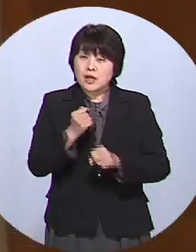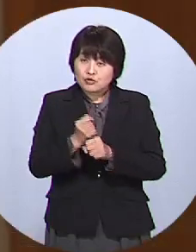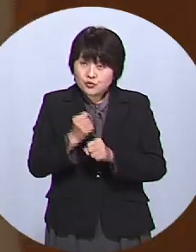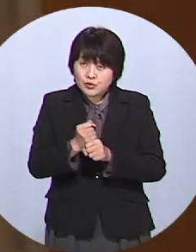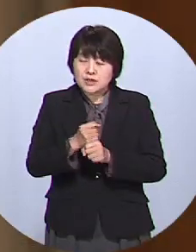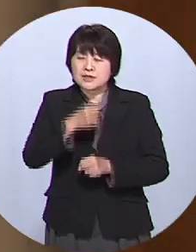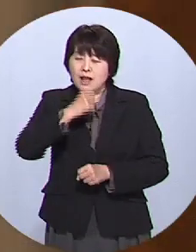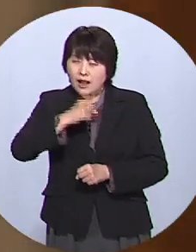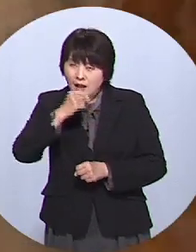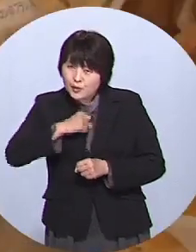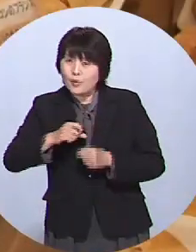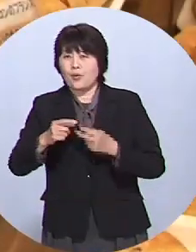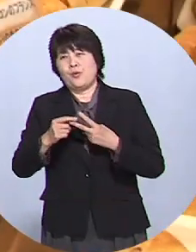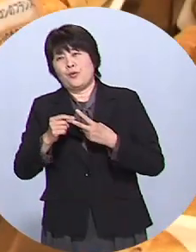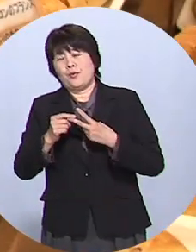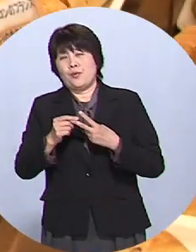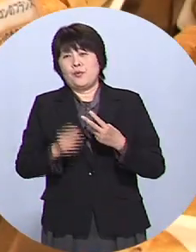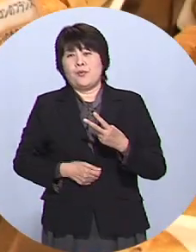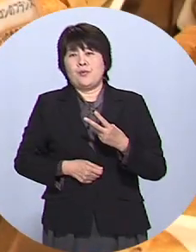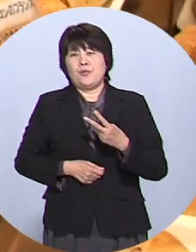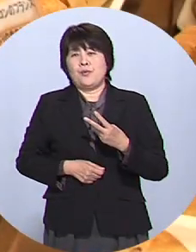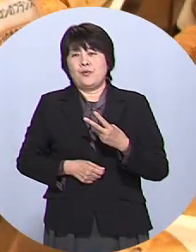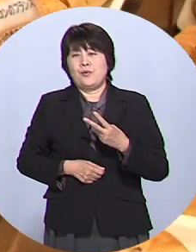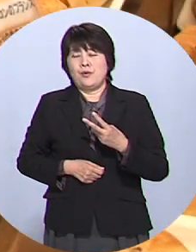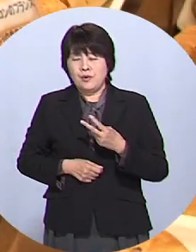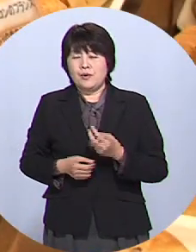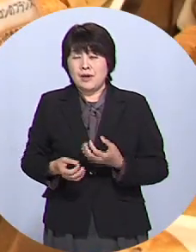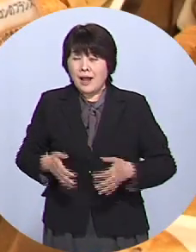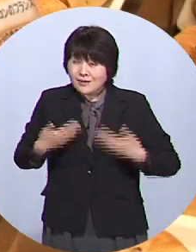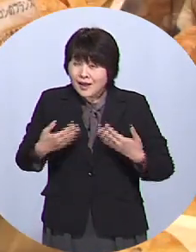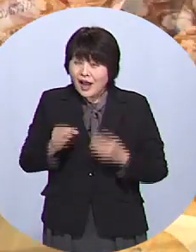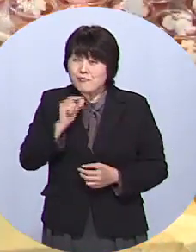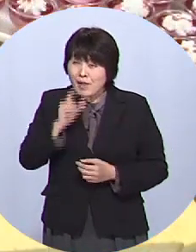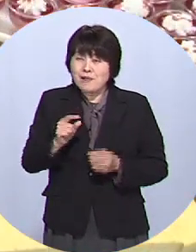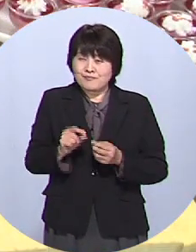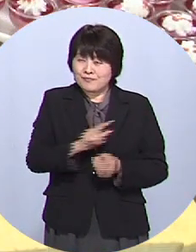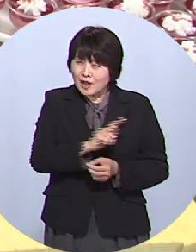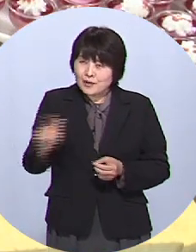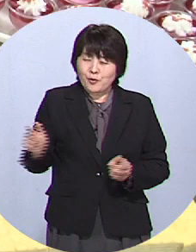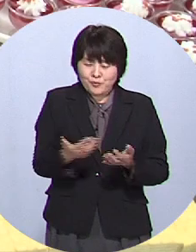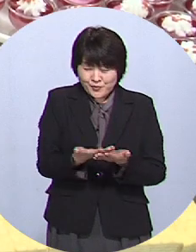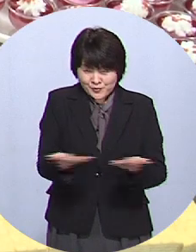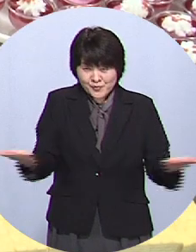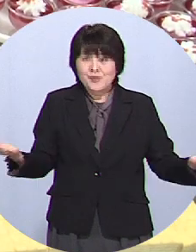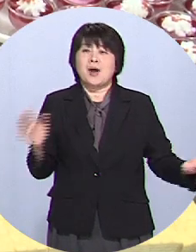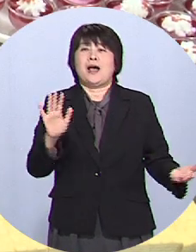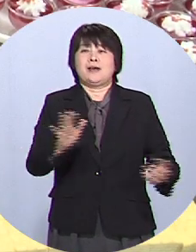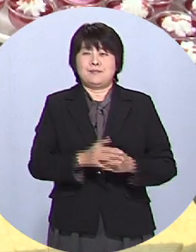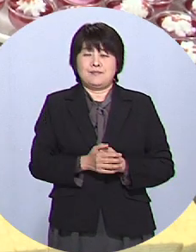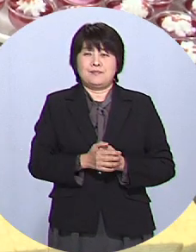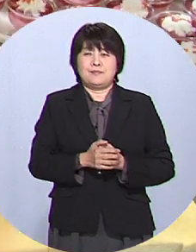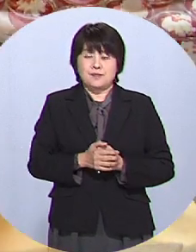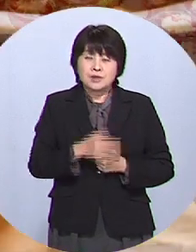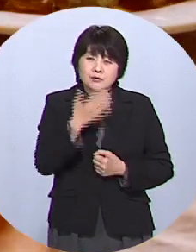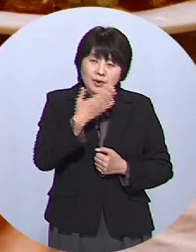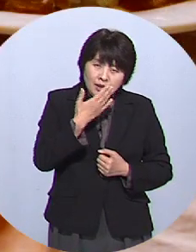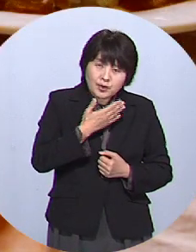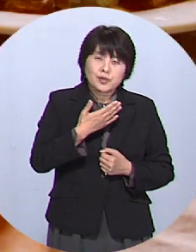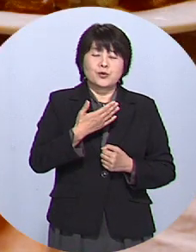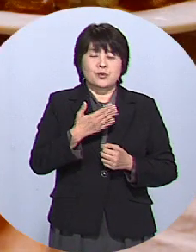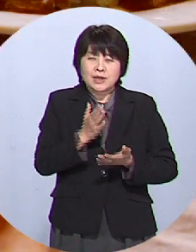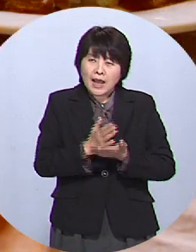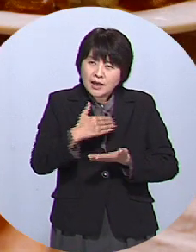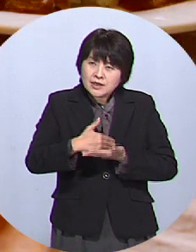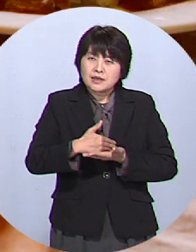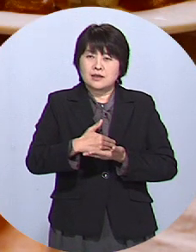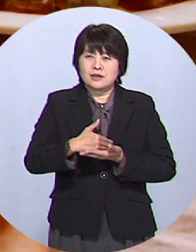手作りジェラート、焼きたてパンが並びます。さらにスイーツとパンなどが食べられ